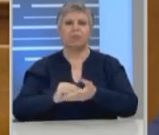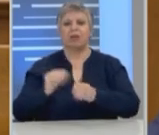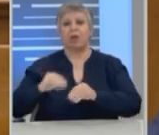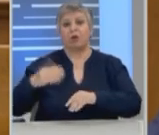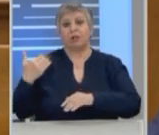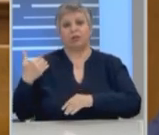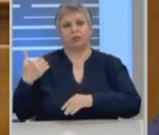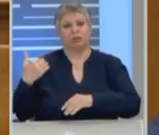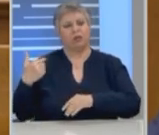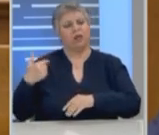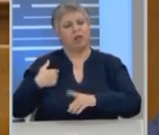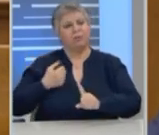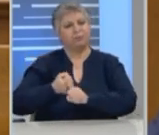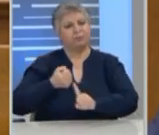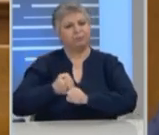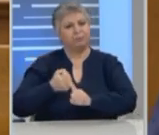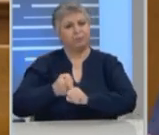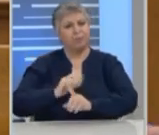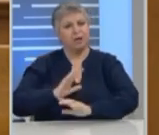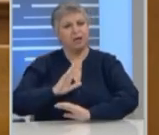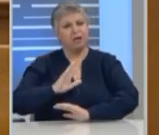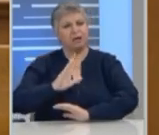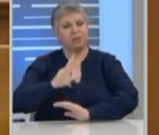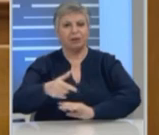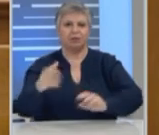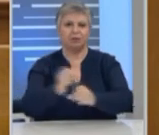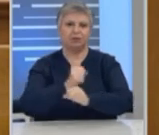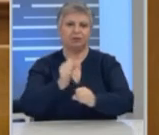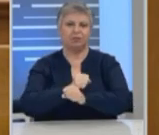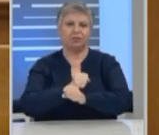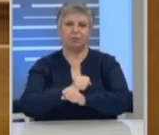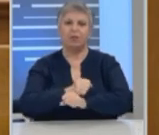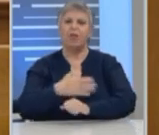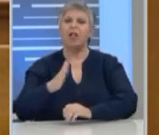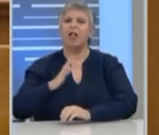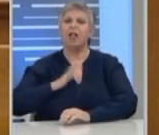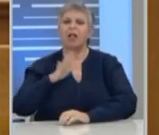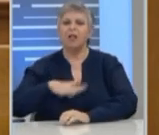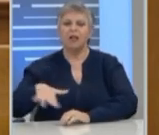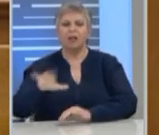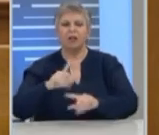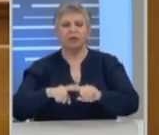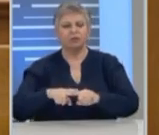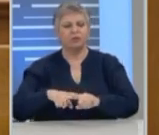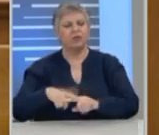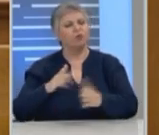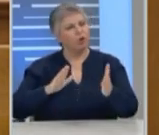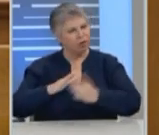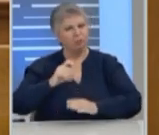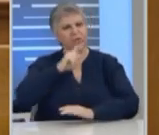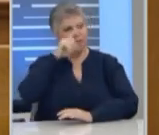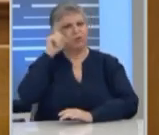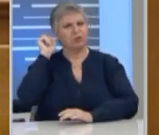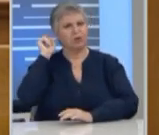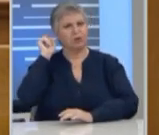θα φτάσουμε μέχρι τέλους. Γιατί ο ελληνικός λαός, κυρίες και κύριοι συνάδελφοι, παρά τις δυσκολίες,